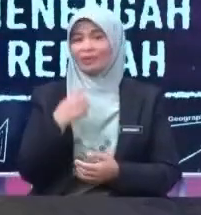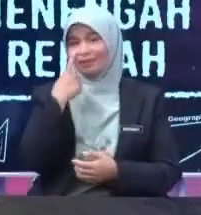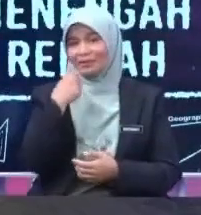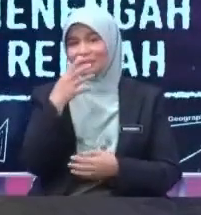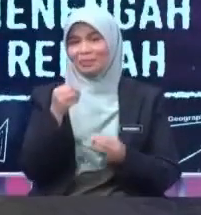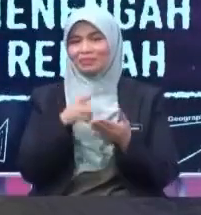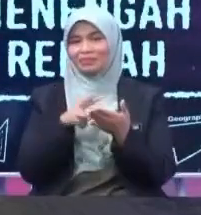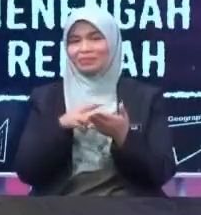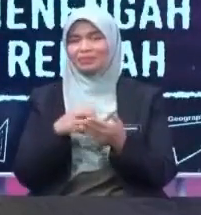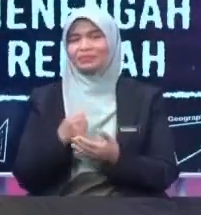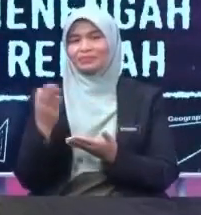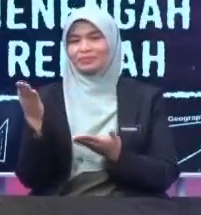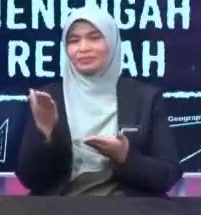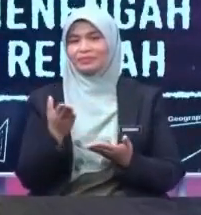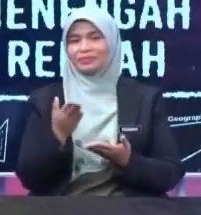baca? Silakan.